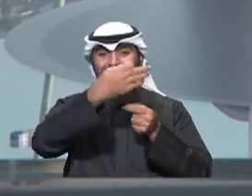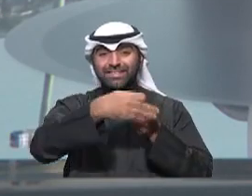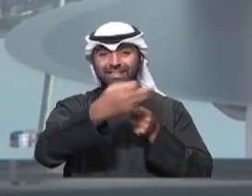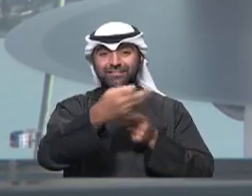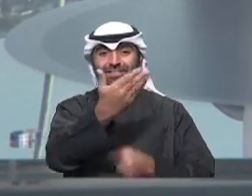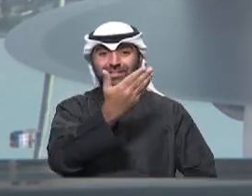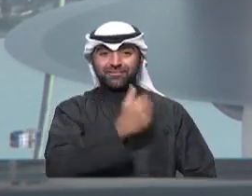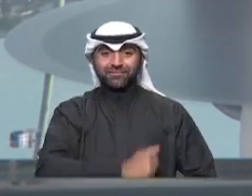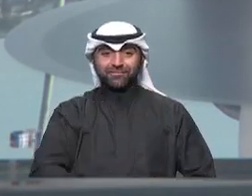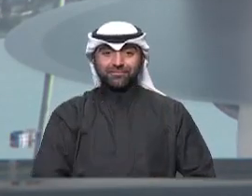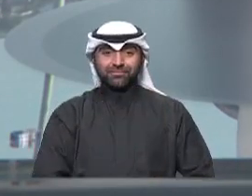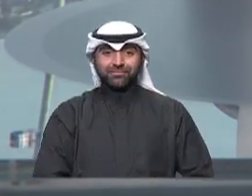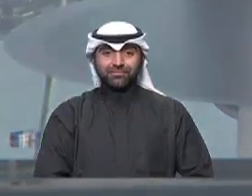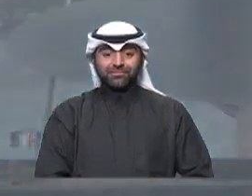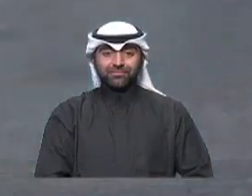التالي فلنشاهد.